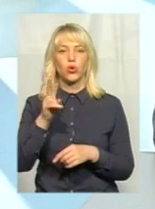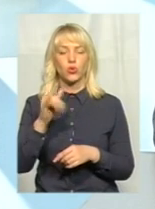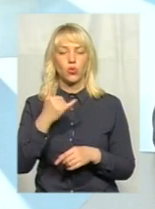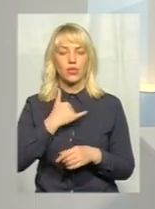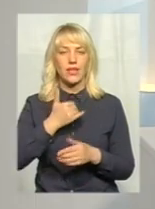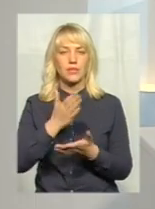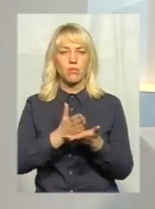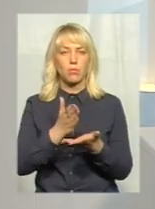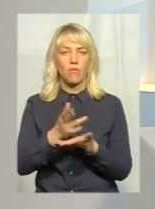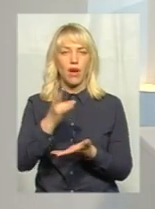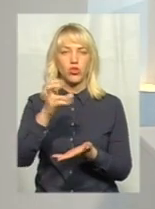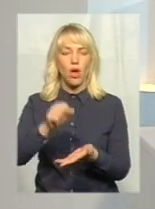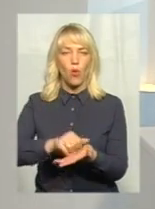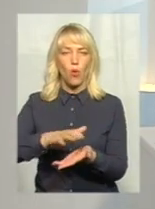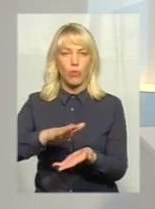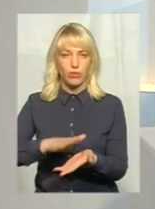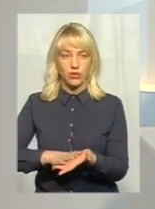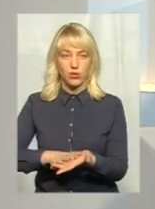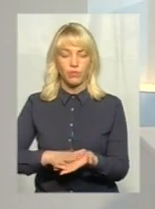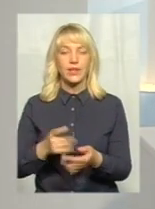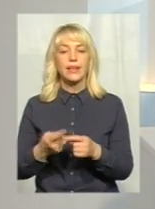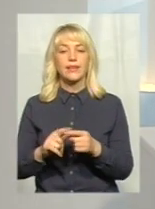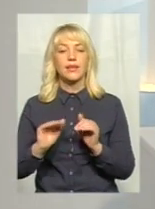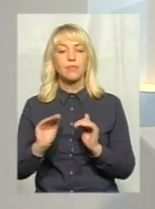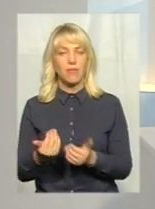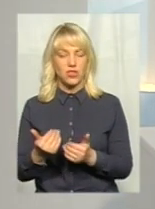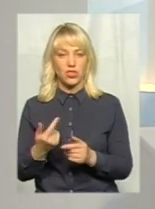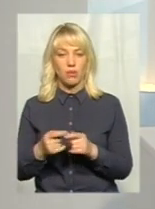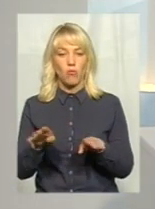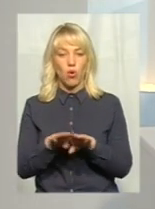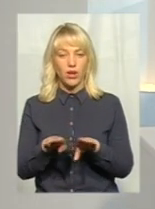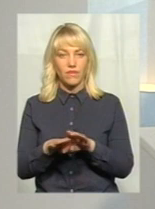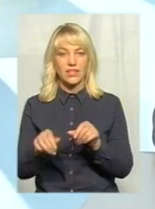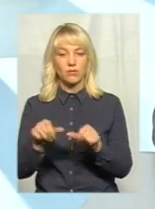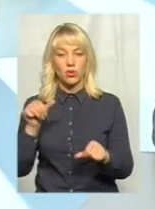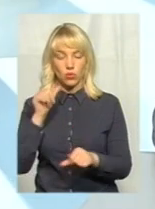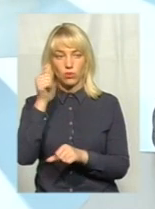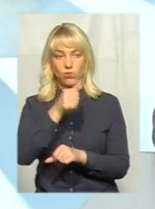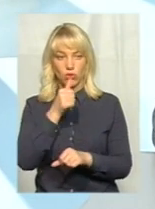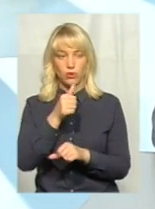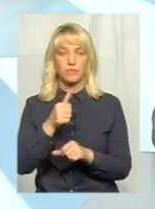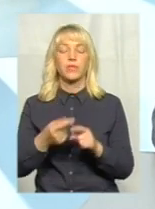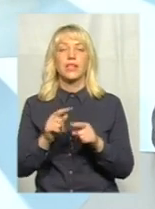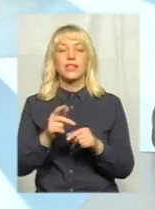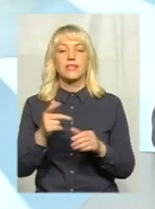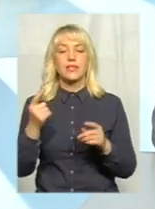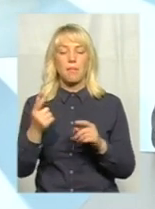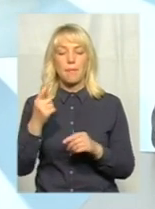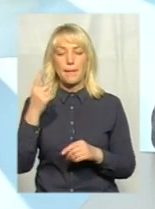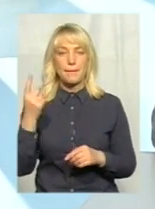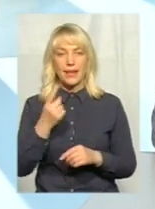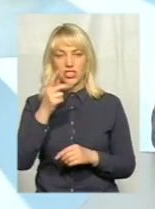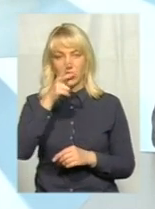перебувають на обліку? Тому що їх менше. Їх навіть порівняно з минулим роком, з тим самим періодом. За перший квартал минулого